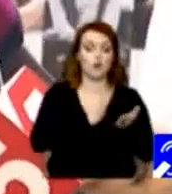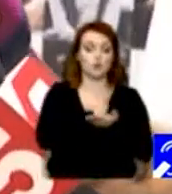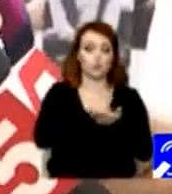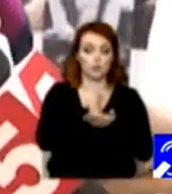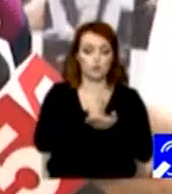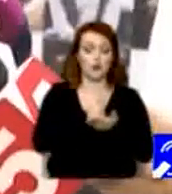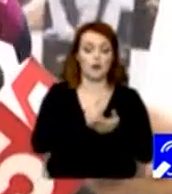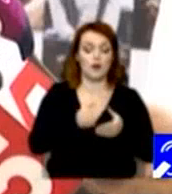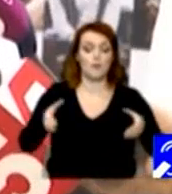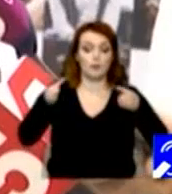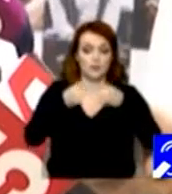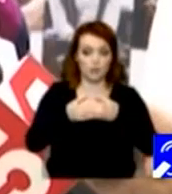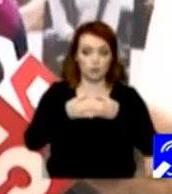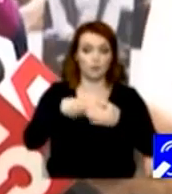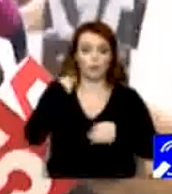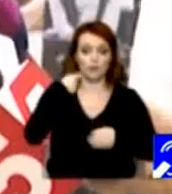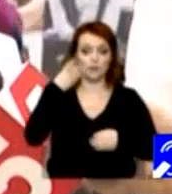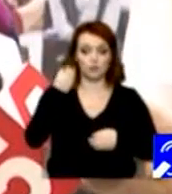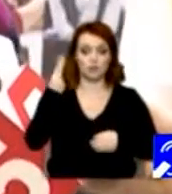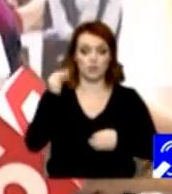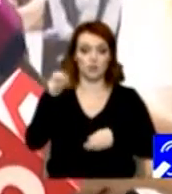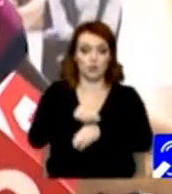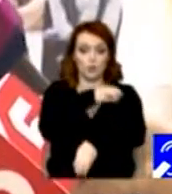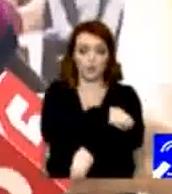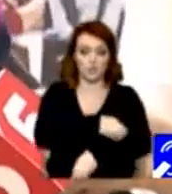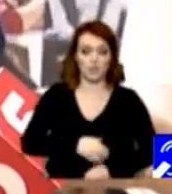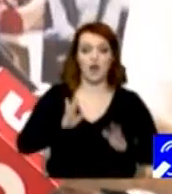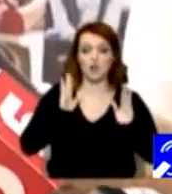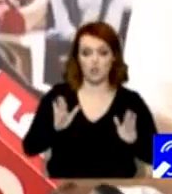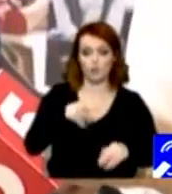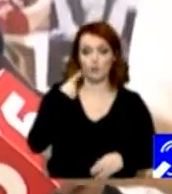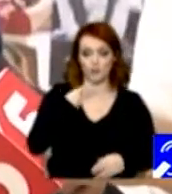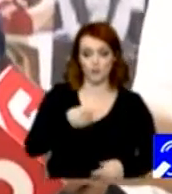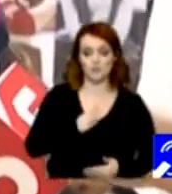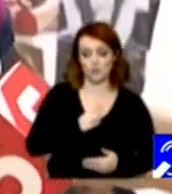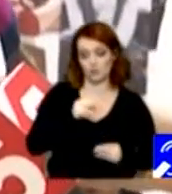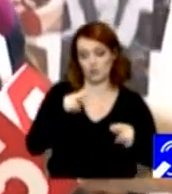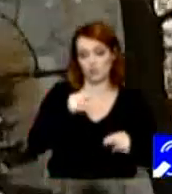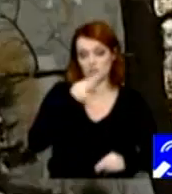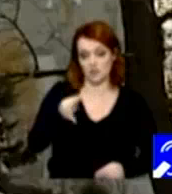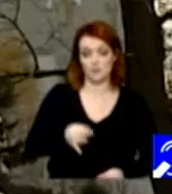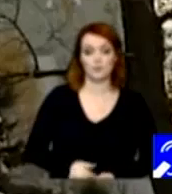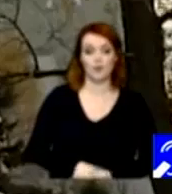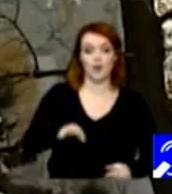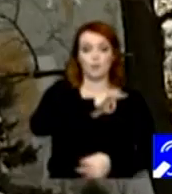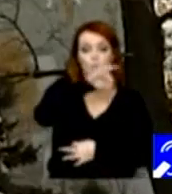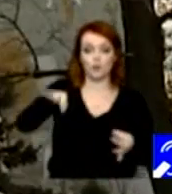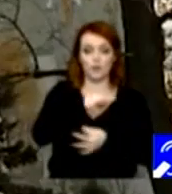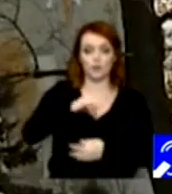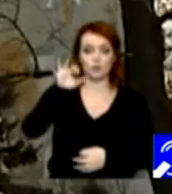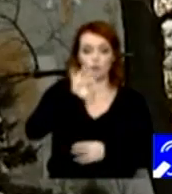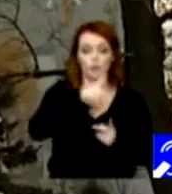Partidului socialist și comuniste ca să spunem așa cum este parte a holdingului lui Dodo proiectul privind